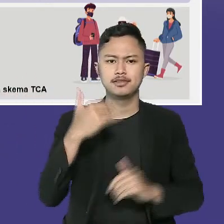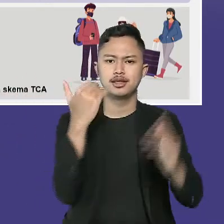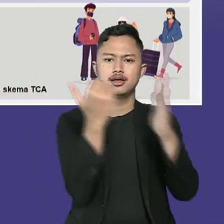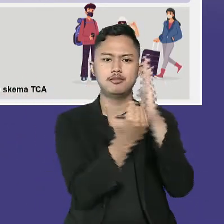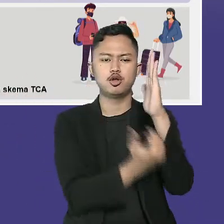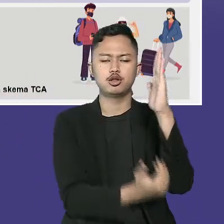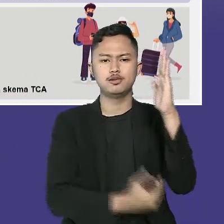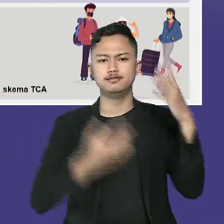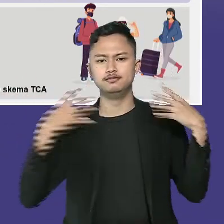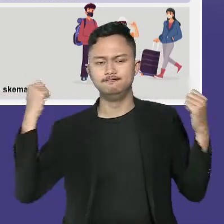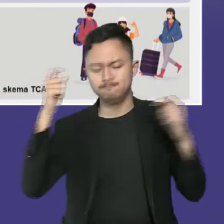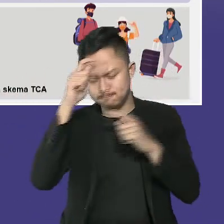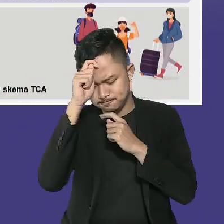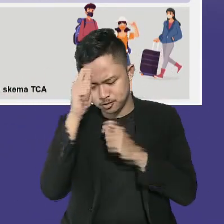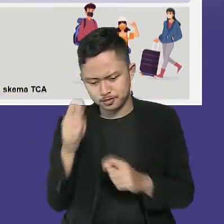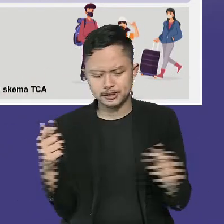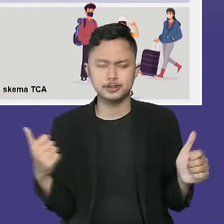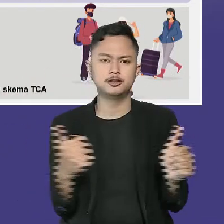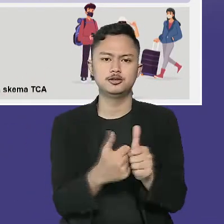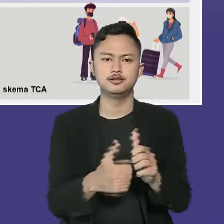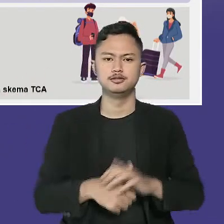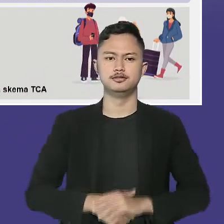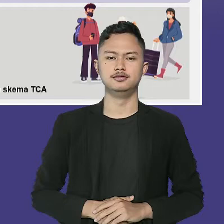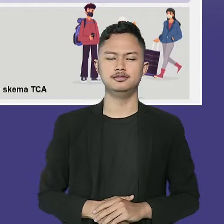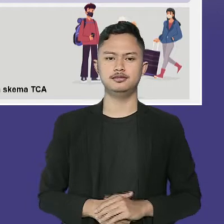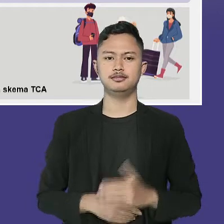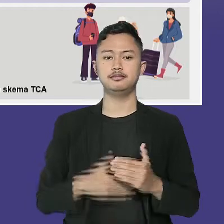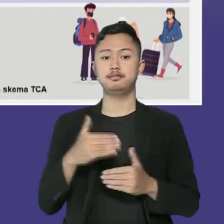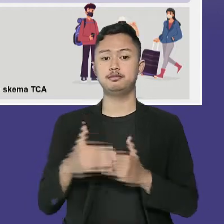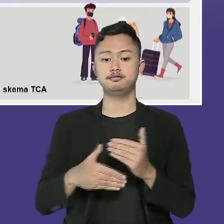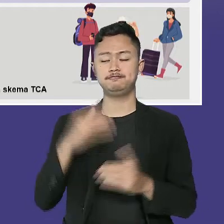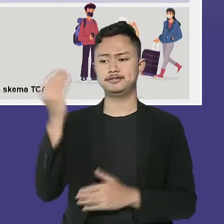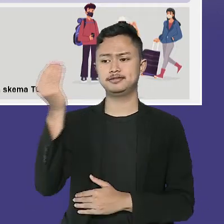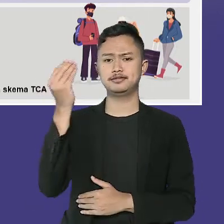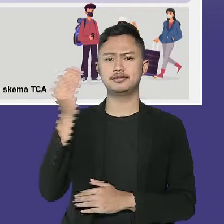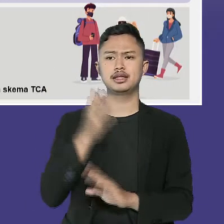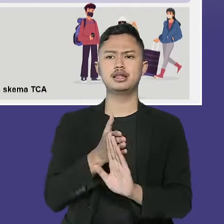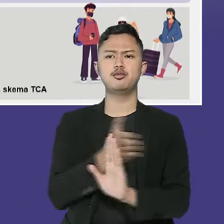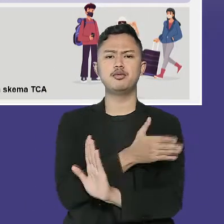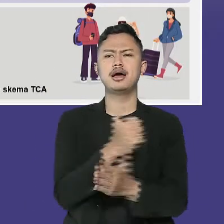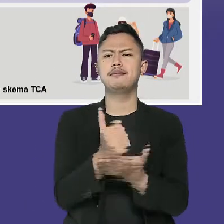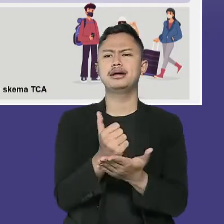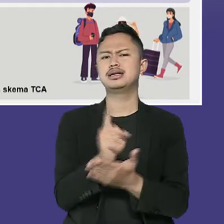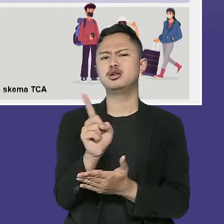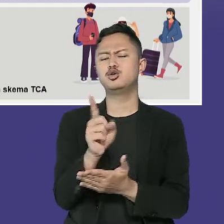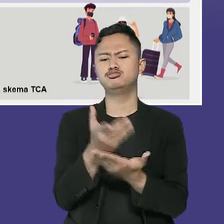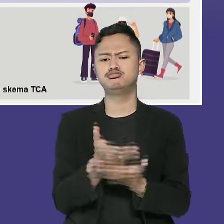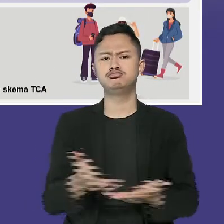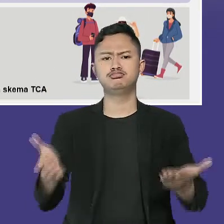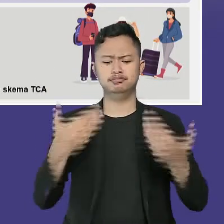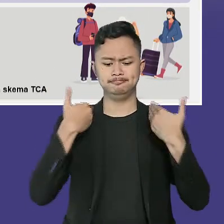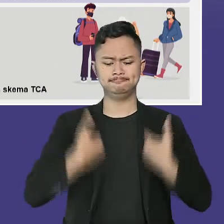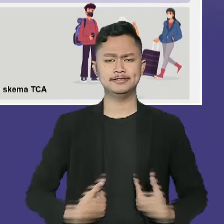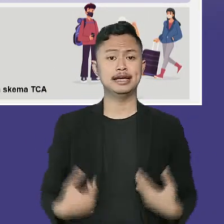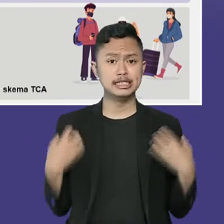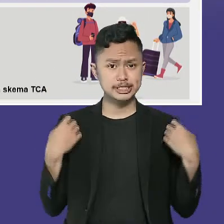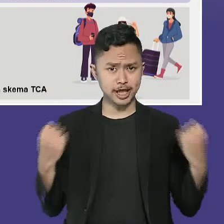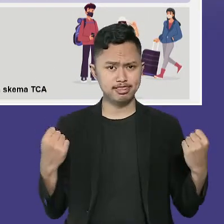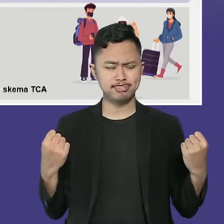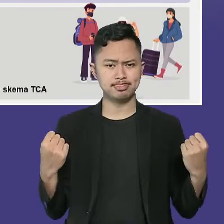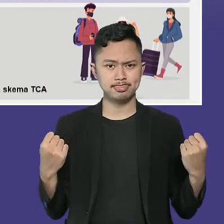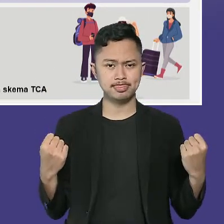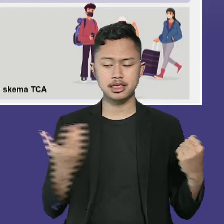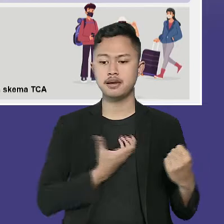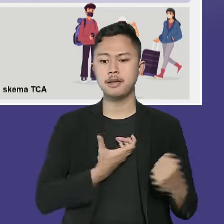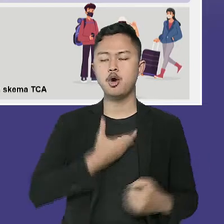harus diutamakan. Sebelum perjalanan, pastikan pelaku perjalanan dalam kondisi sehat sebelum